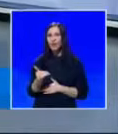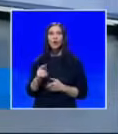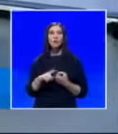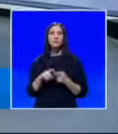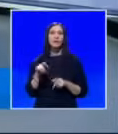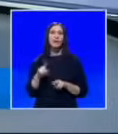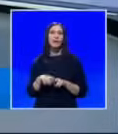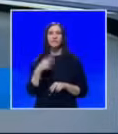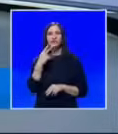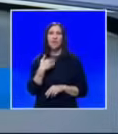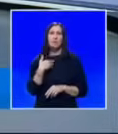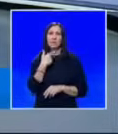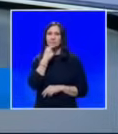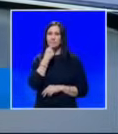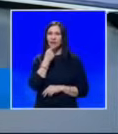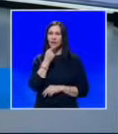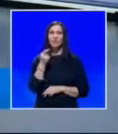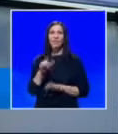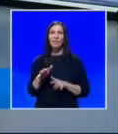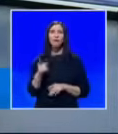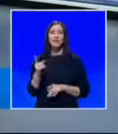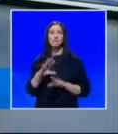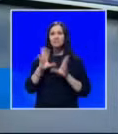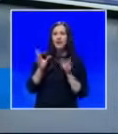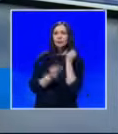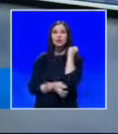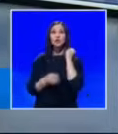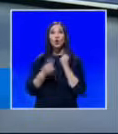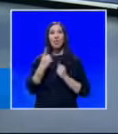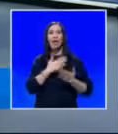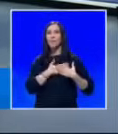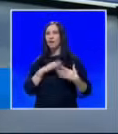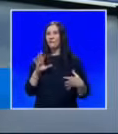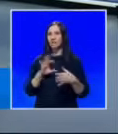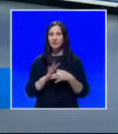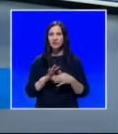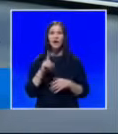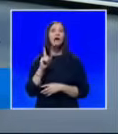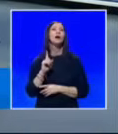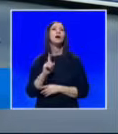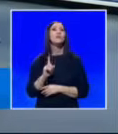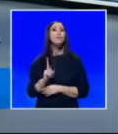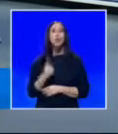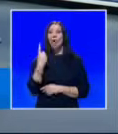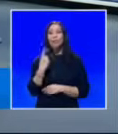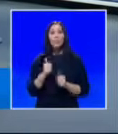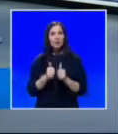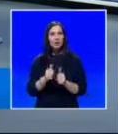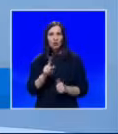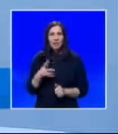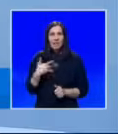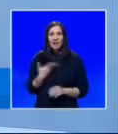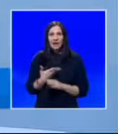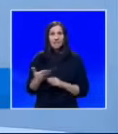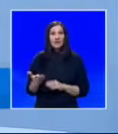Кузман Илиев. Вижте, на мен прилича това нещо, тази цялата сага на една любовна връзка, в която един от партньорите не иска